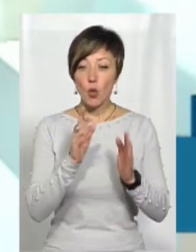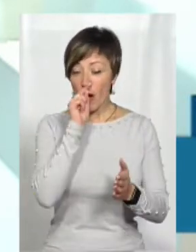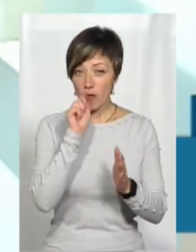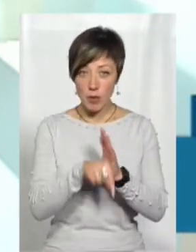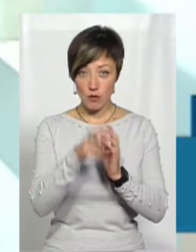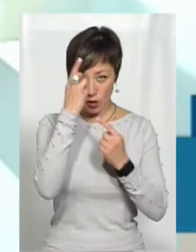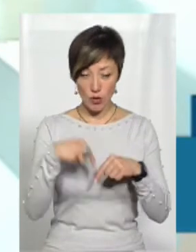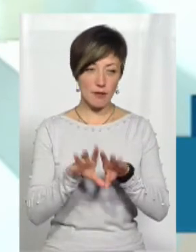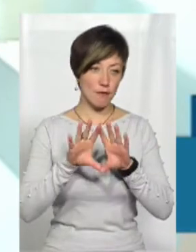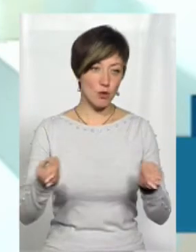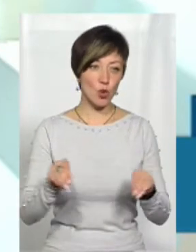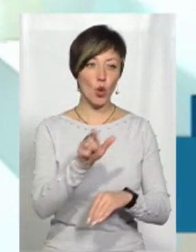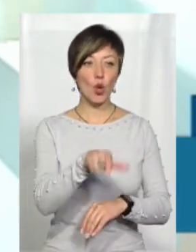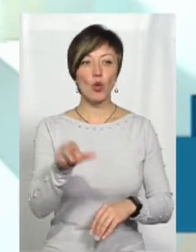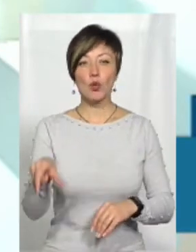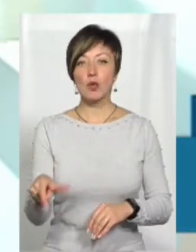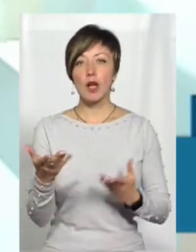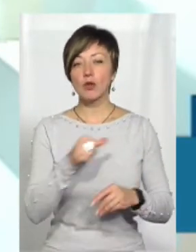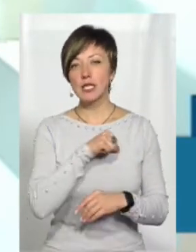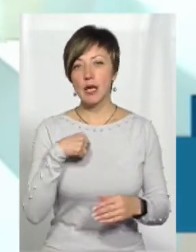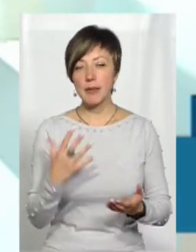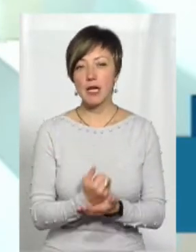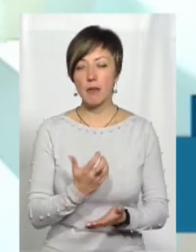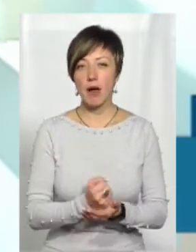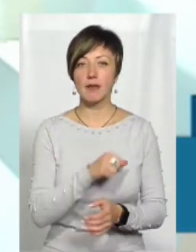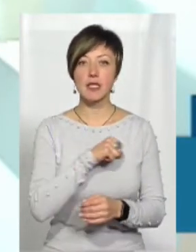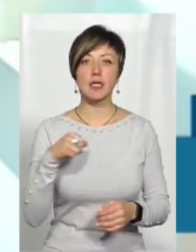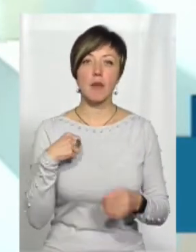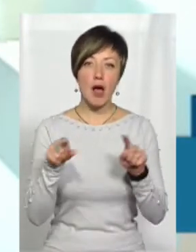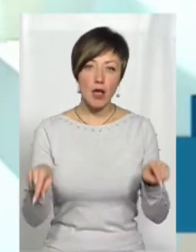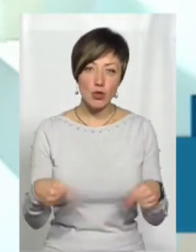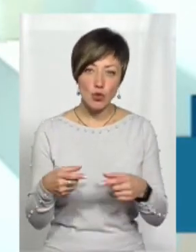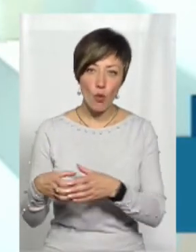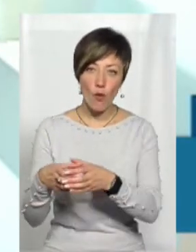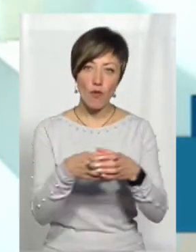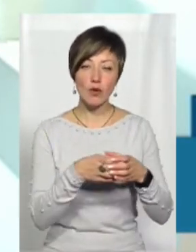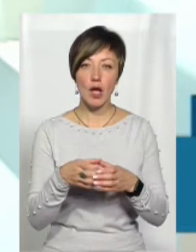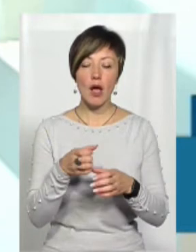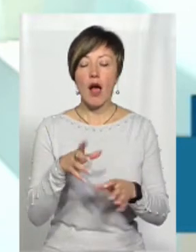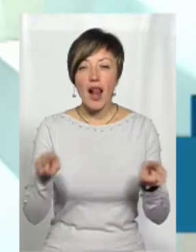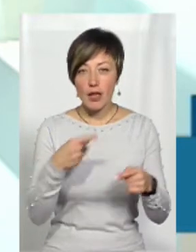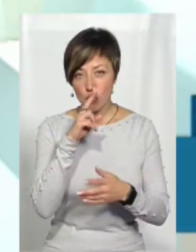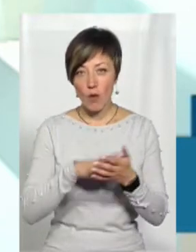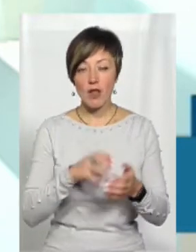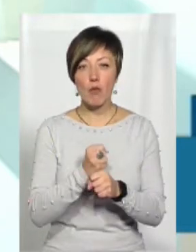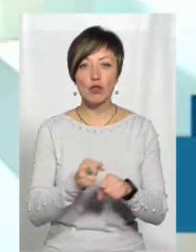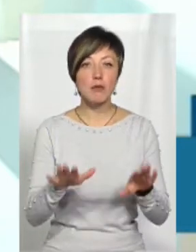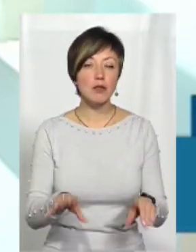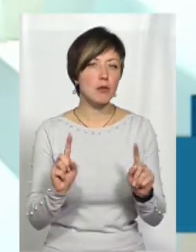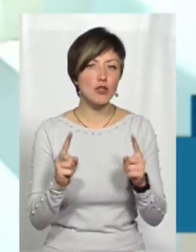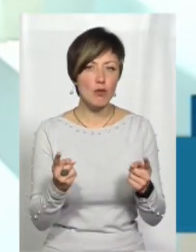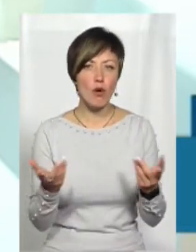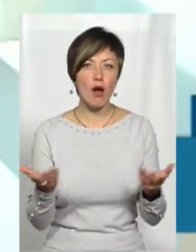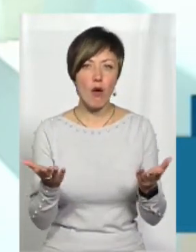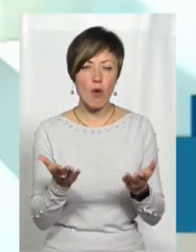вмешивается государство, все. Люди, которые сами зарабатывают, сами организуют свое рабочее место. И почему?